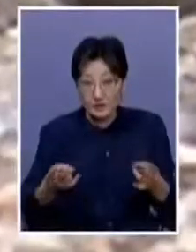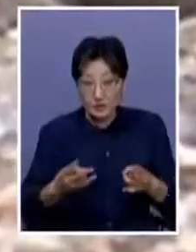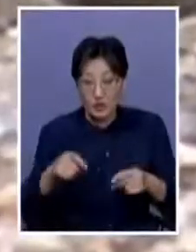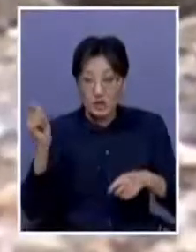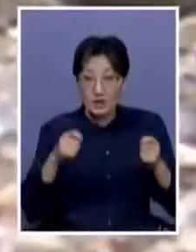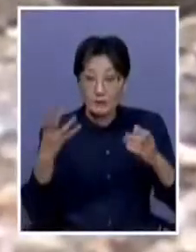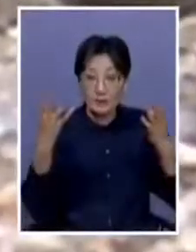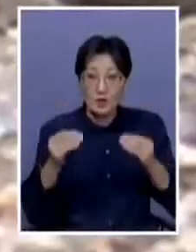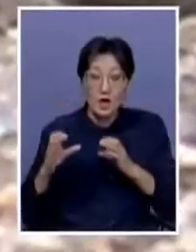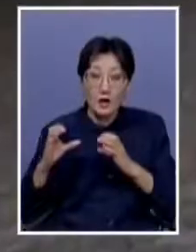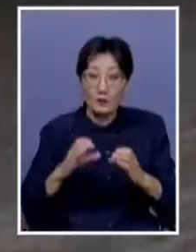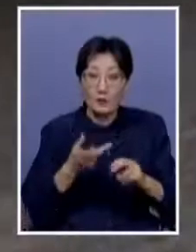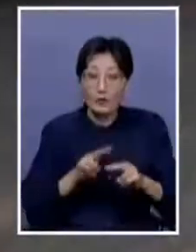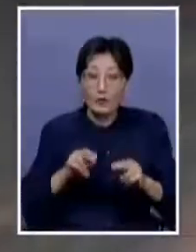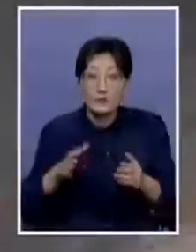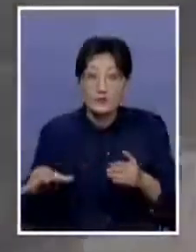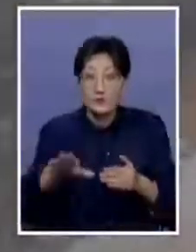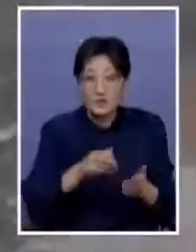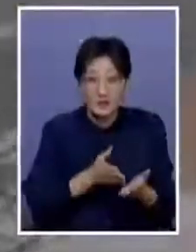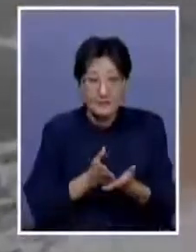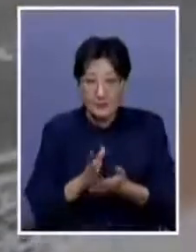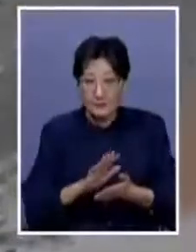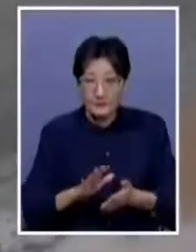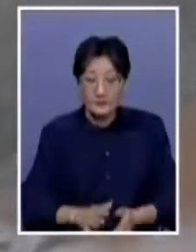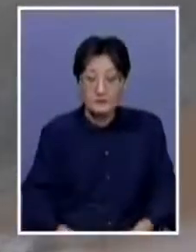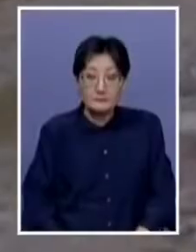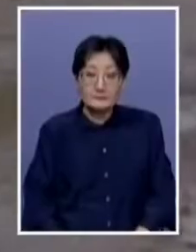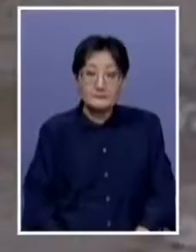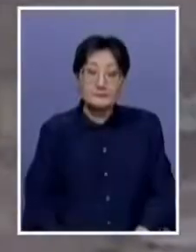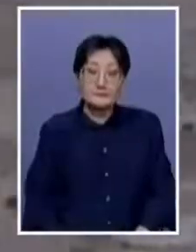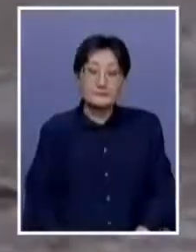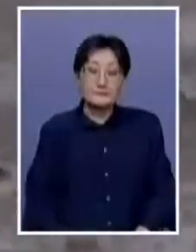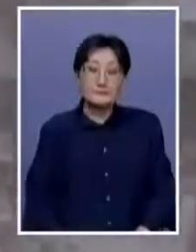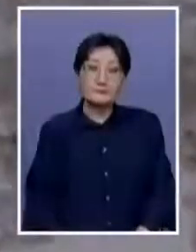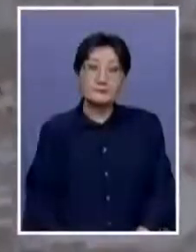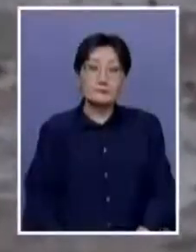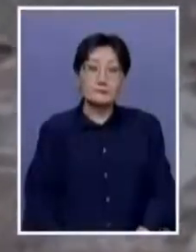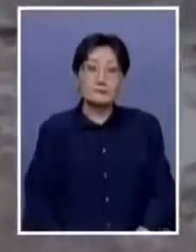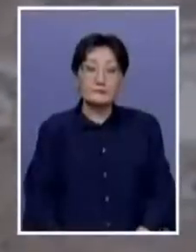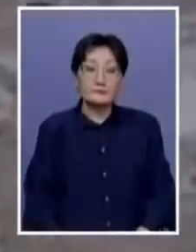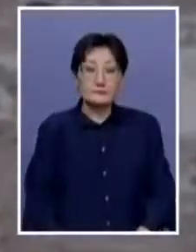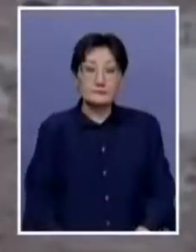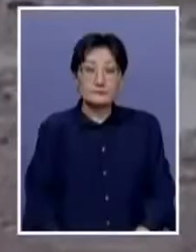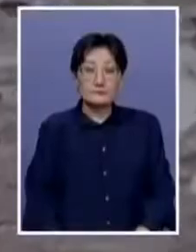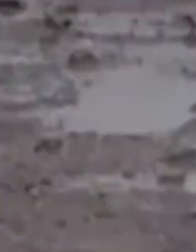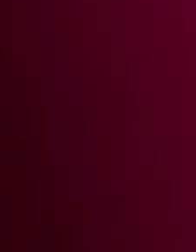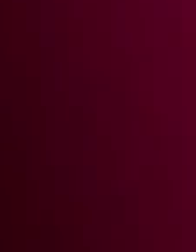жаңбырлы күндері автобустар аталған тұрғын үй алабына қатынамайды. Сұлтан Сәмбек, Нұрлан Өтеген, Ботагөз Есланқызы, Алматы телеарнасы, Нұр Сұлтан.